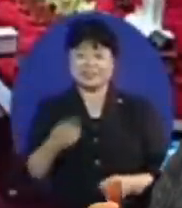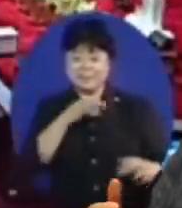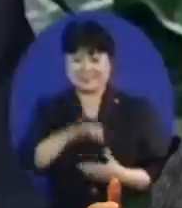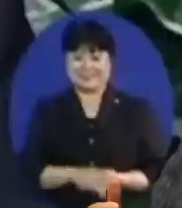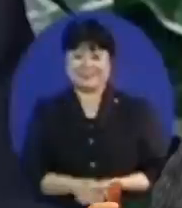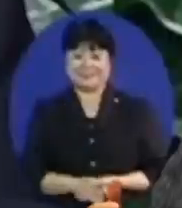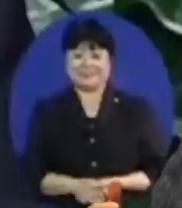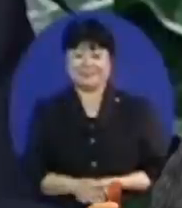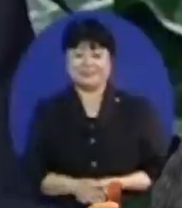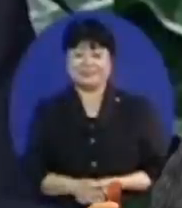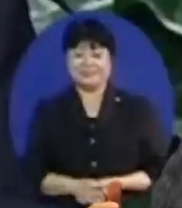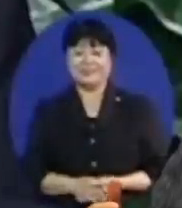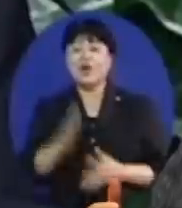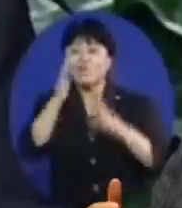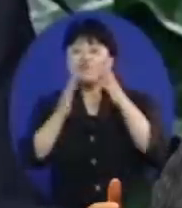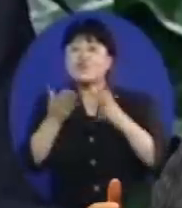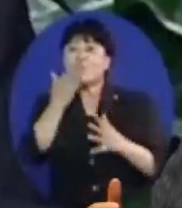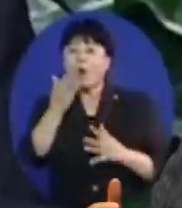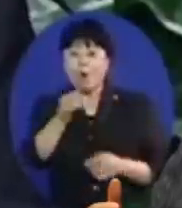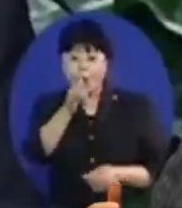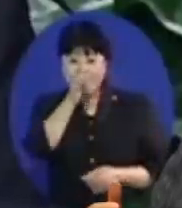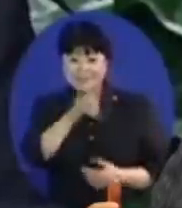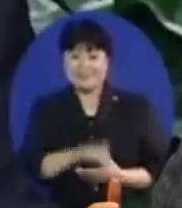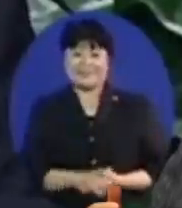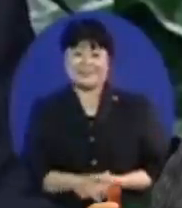많은 동물들이 풀을 먹고 있지 않습니까?